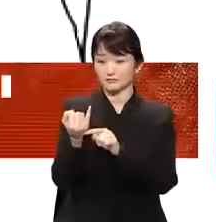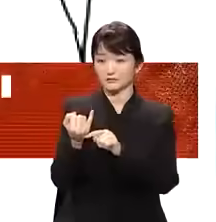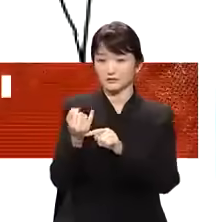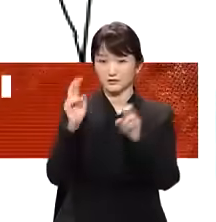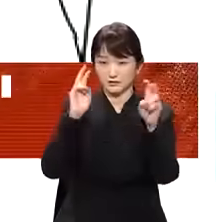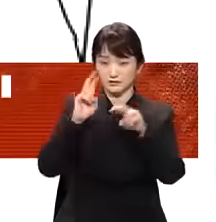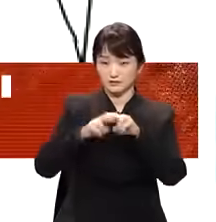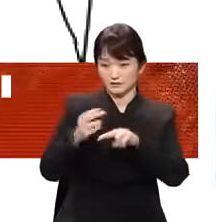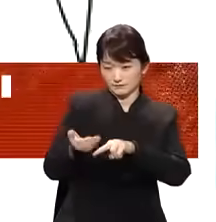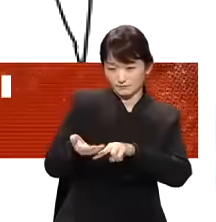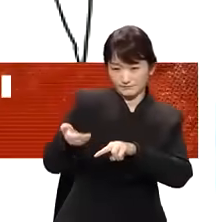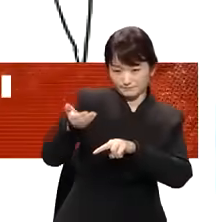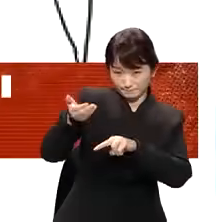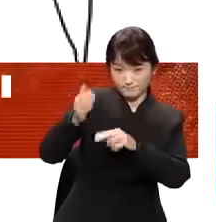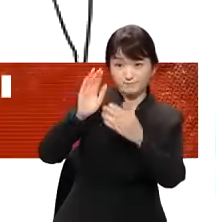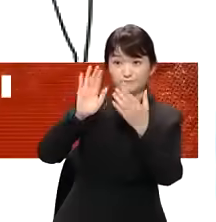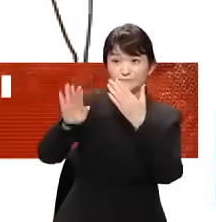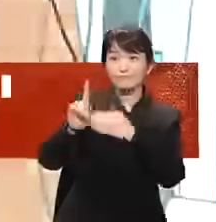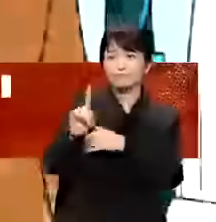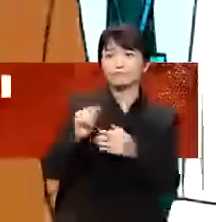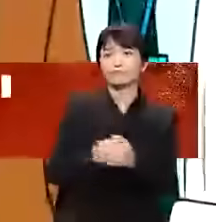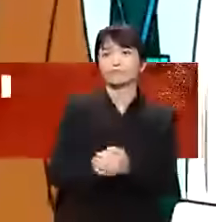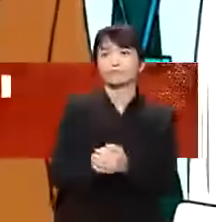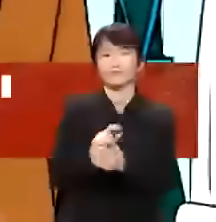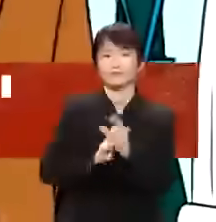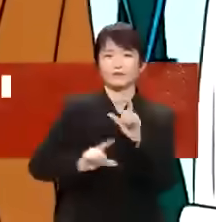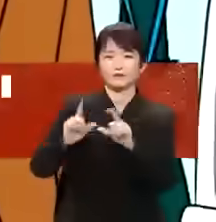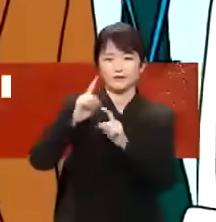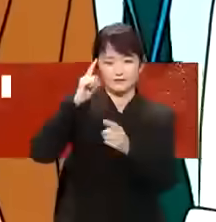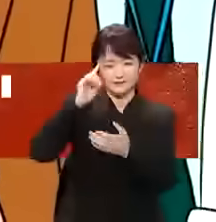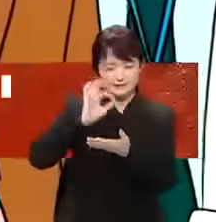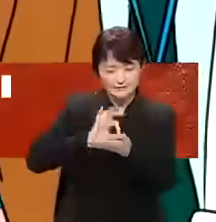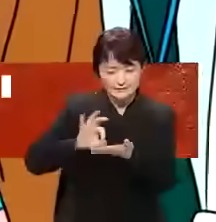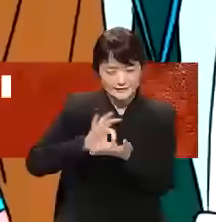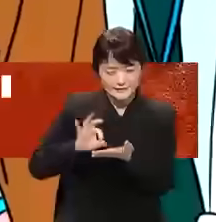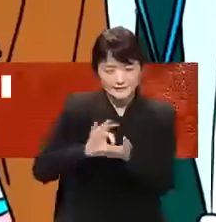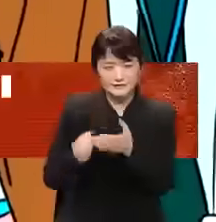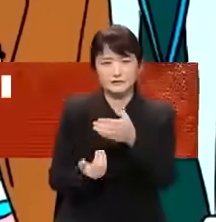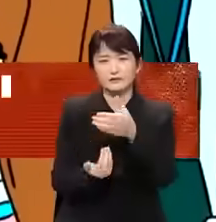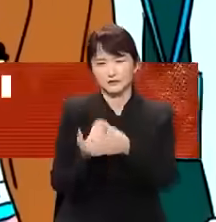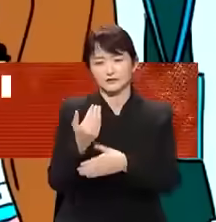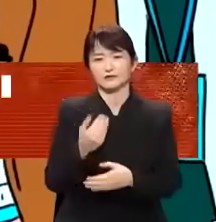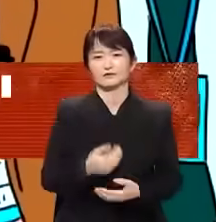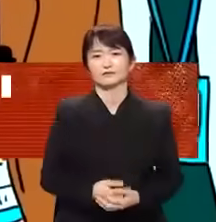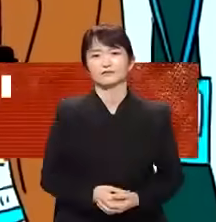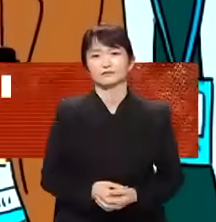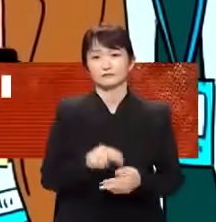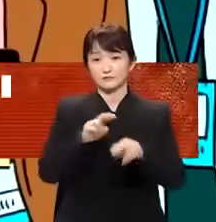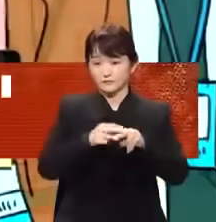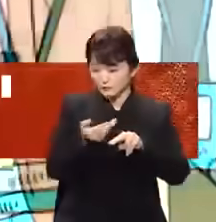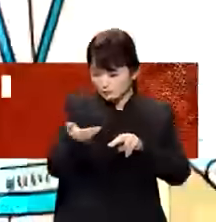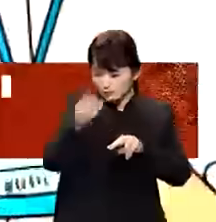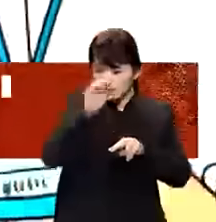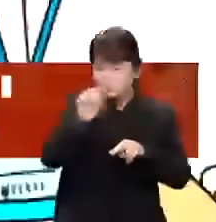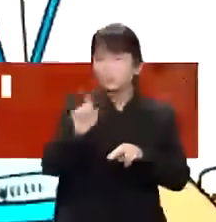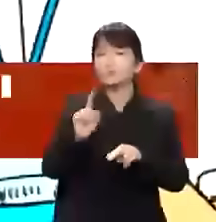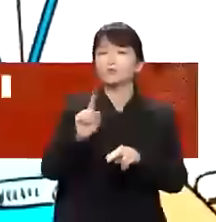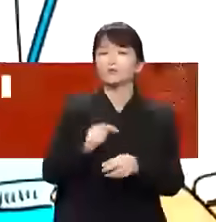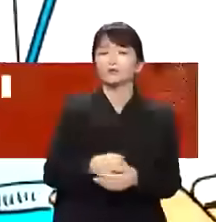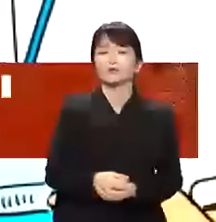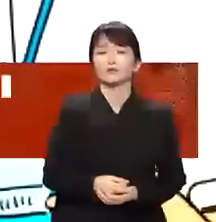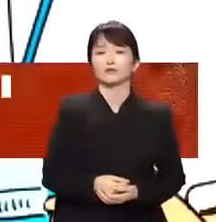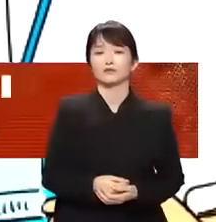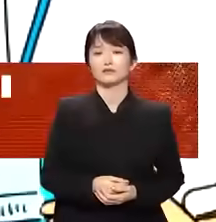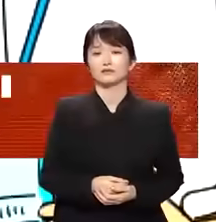했습니다음 승진한 이후에 뭔가 더 신경에 거슬리는 일들이 많이 발생하게 된 겁니다 아니 승진하면 좋지 뭘 거슬려도